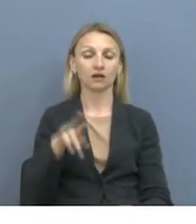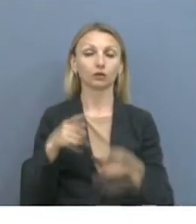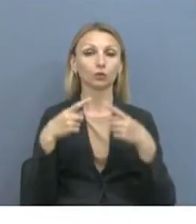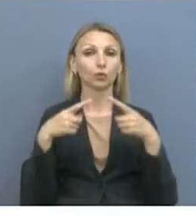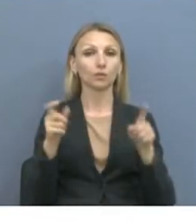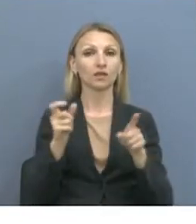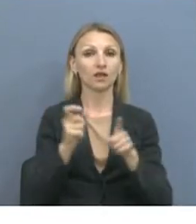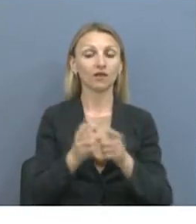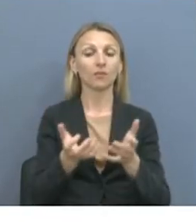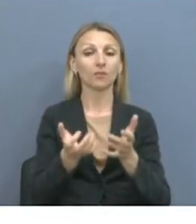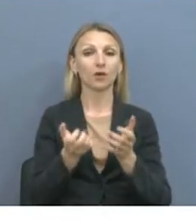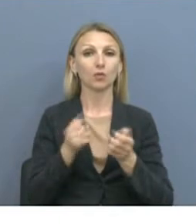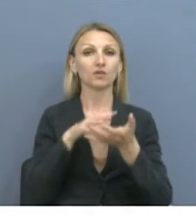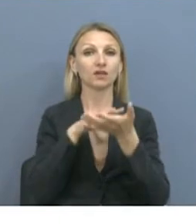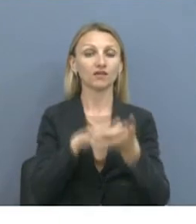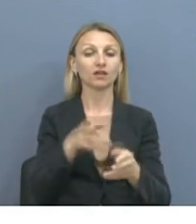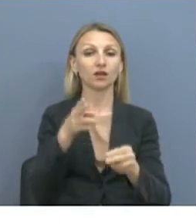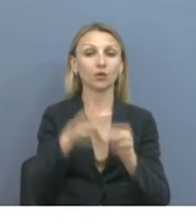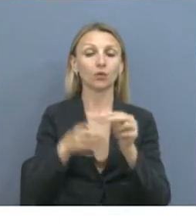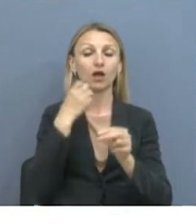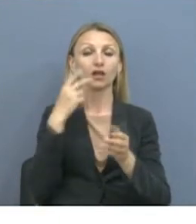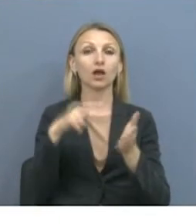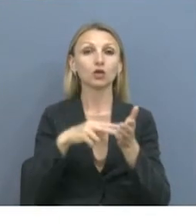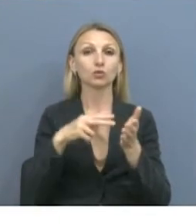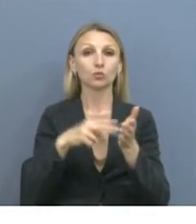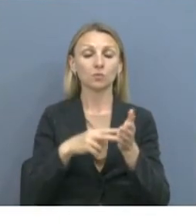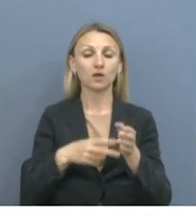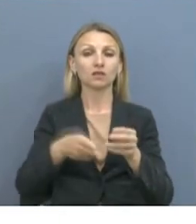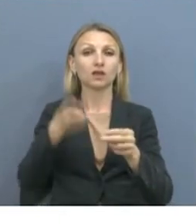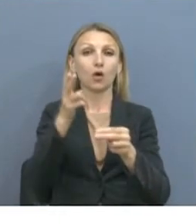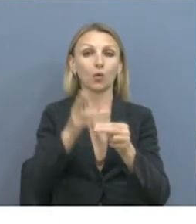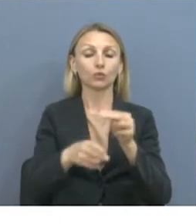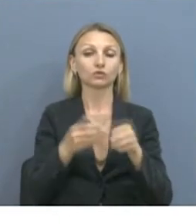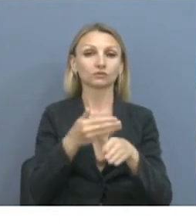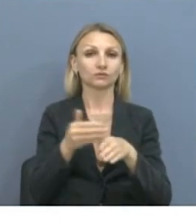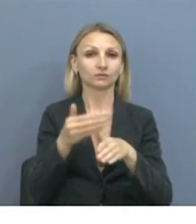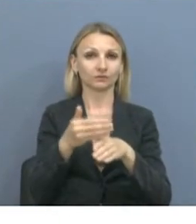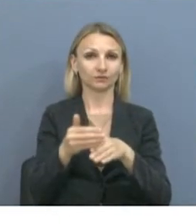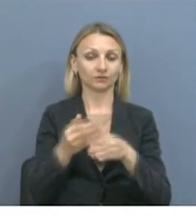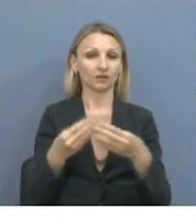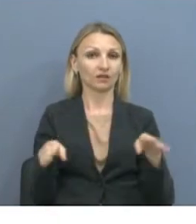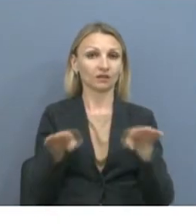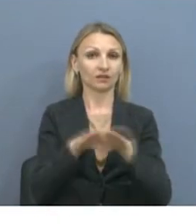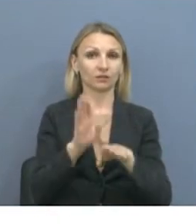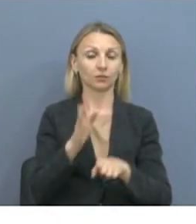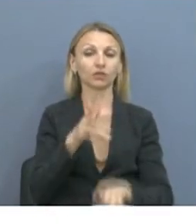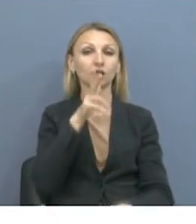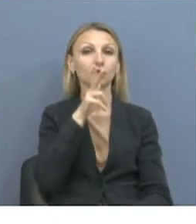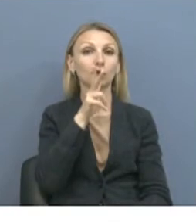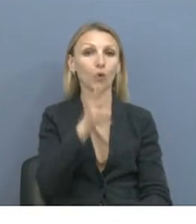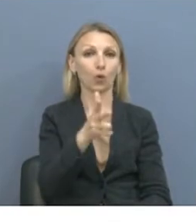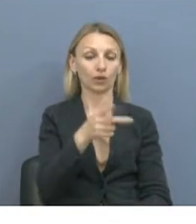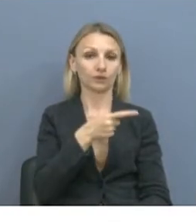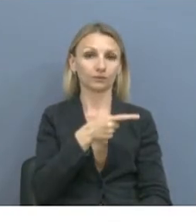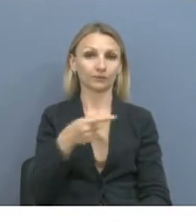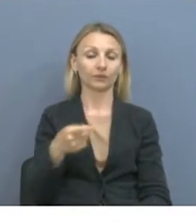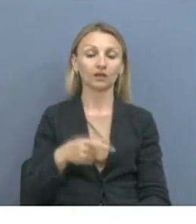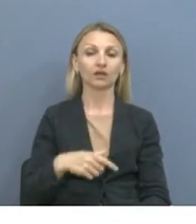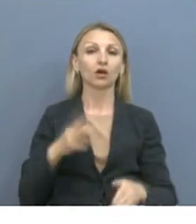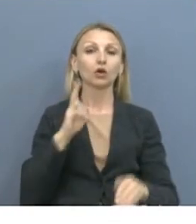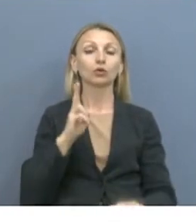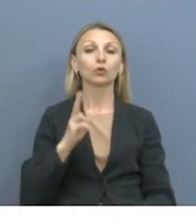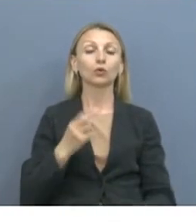словами, прием заявок завершится, как только эта сумма закроет количество выданных кредитов. Она рассчитана на 3 года. Жители Акмолинской области